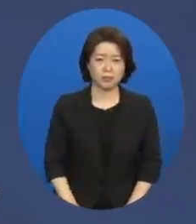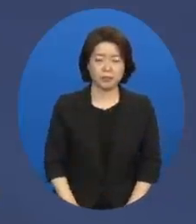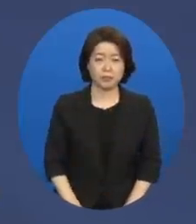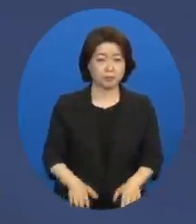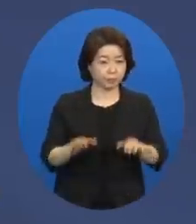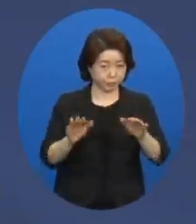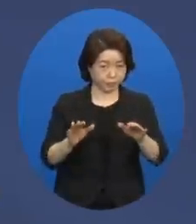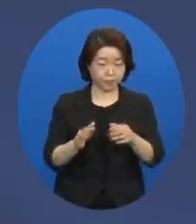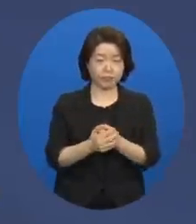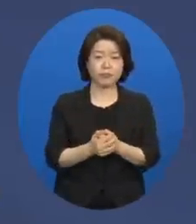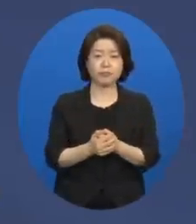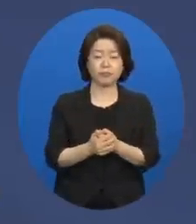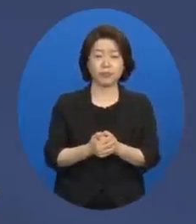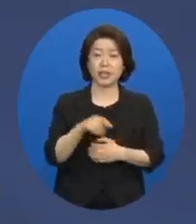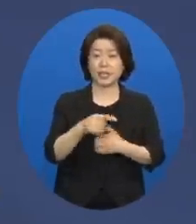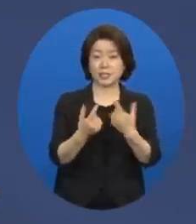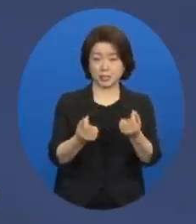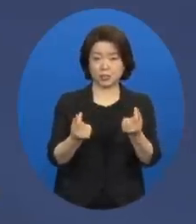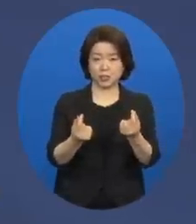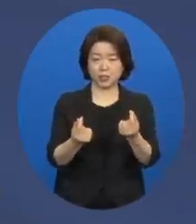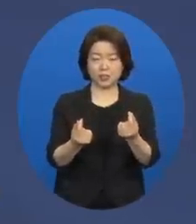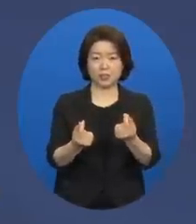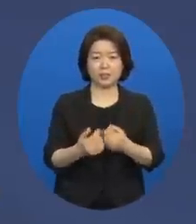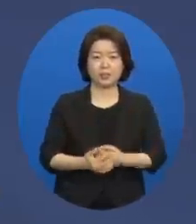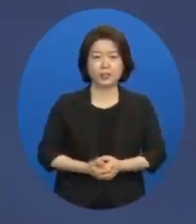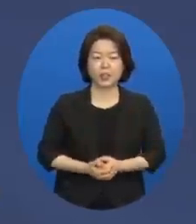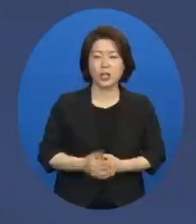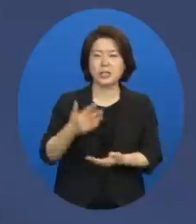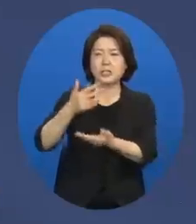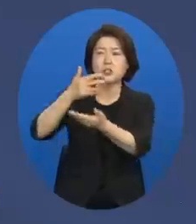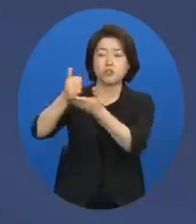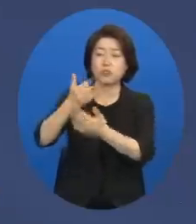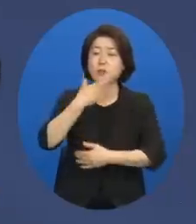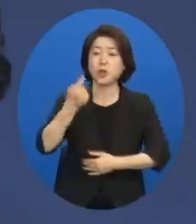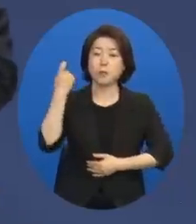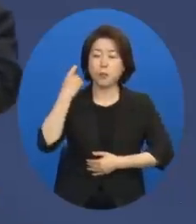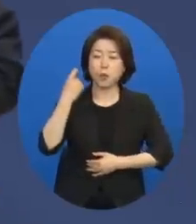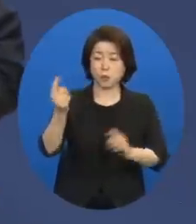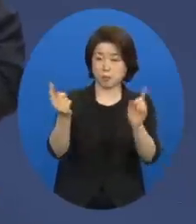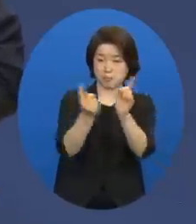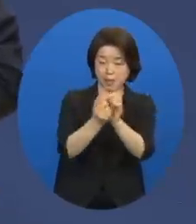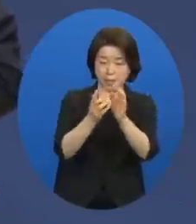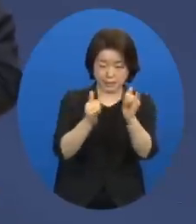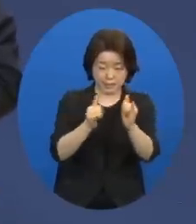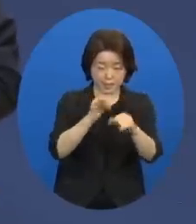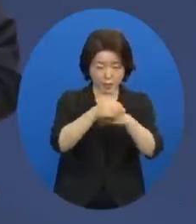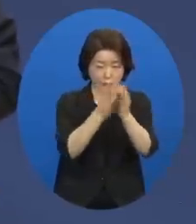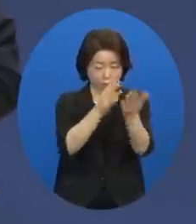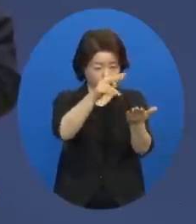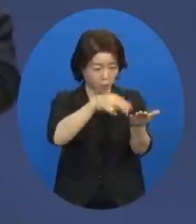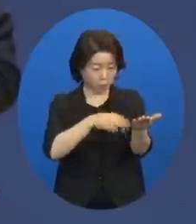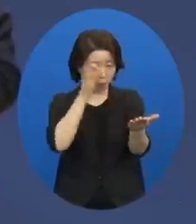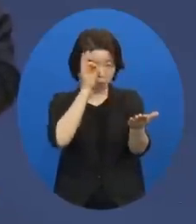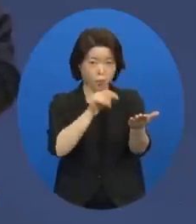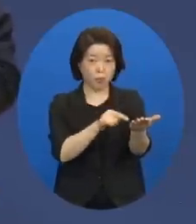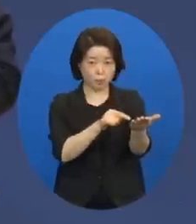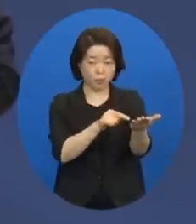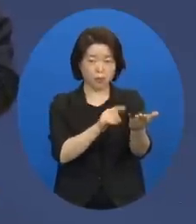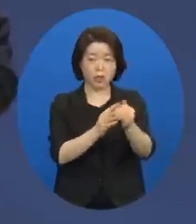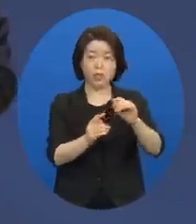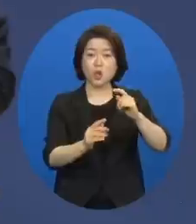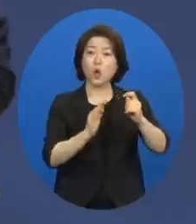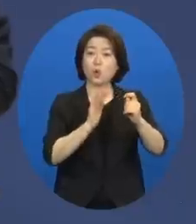자, 이렇게 주님의 복음을 만난 사람들에 대해서 오늘 본문 읽어주신 본문에 보면